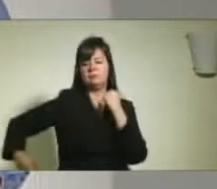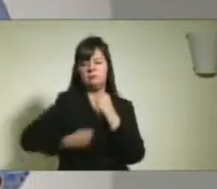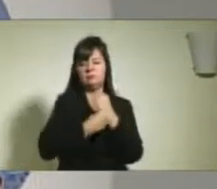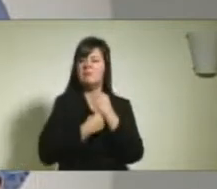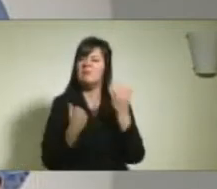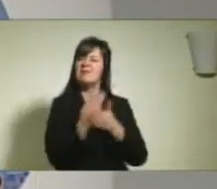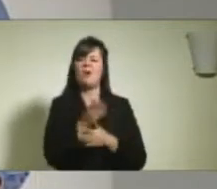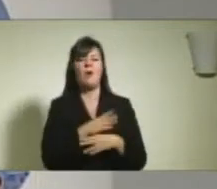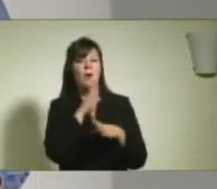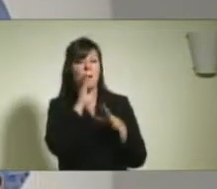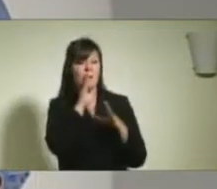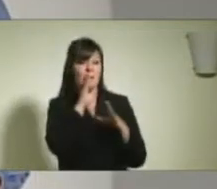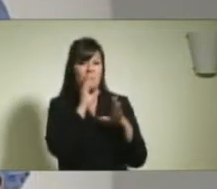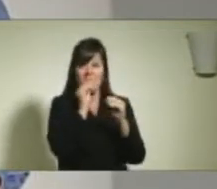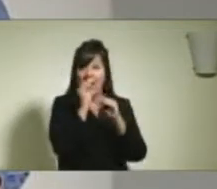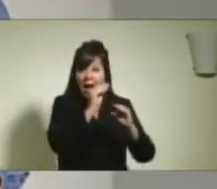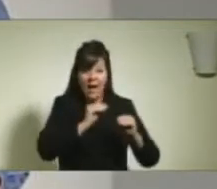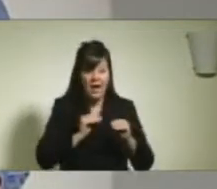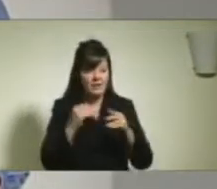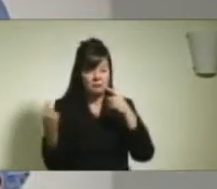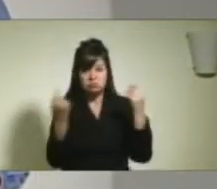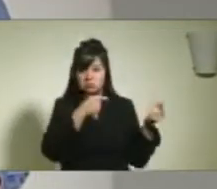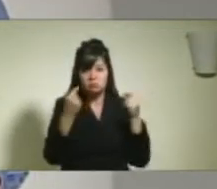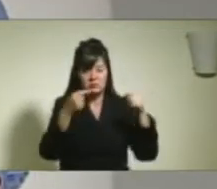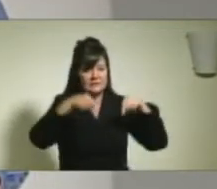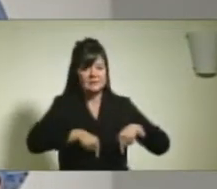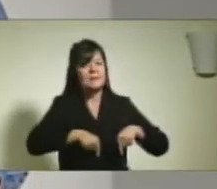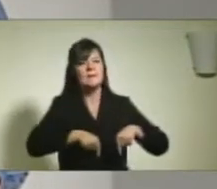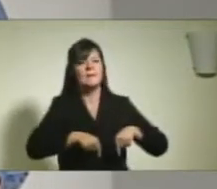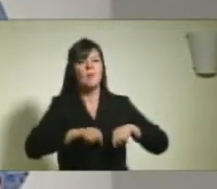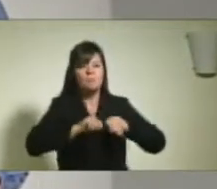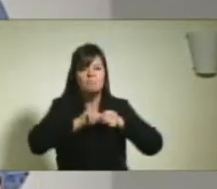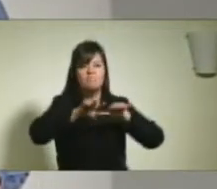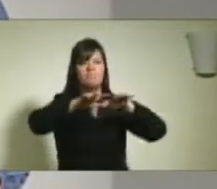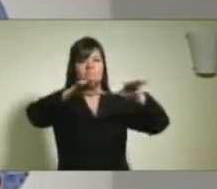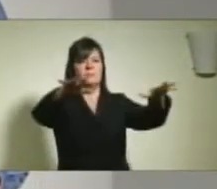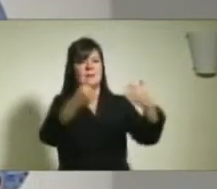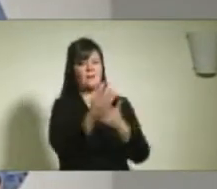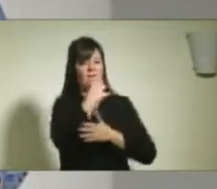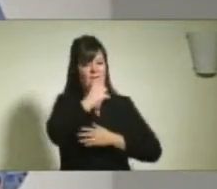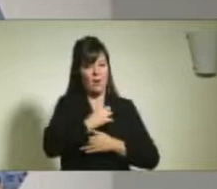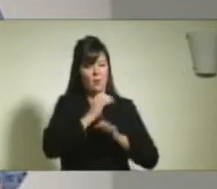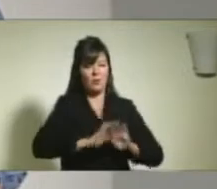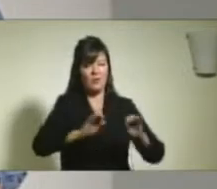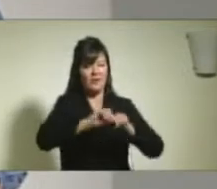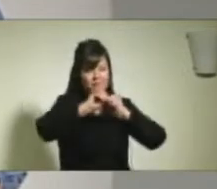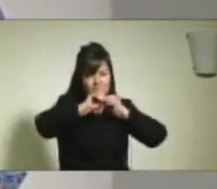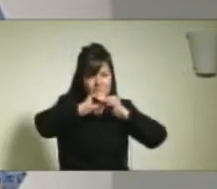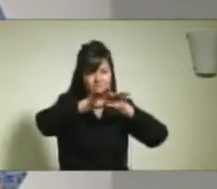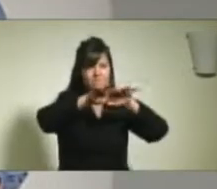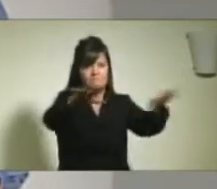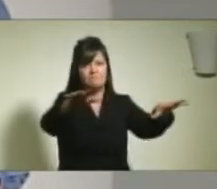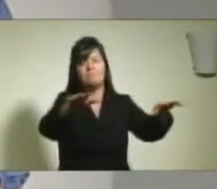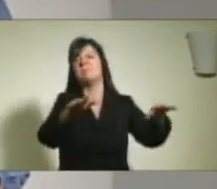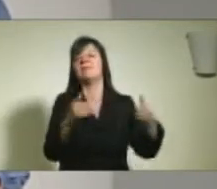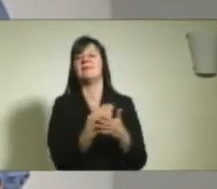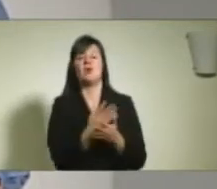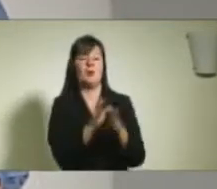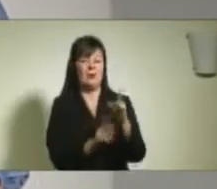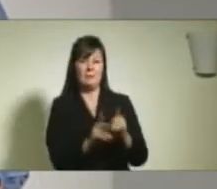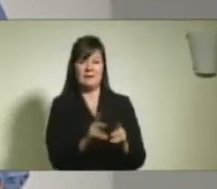nous en parler entre nous. Il faut maintenant parler de nos valeurs et de l'importance de nos valeurs. Le fait est que ces